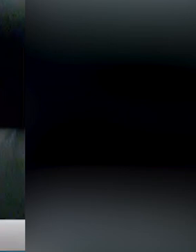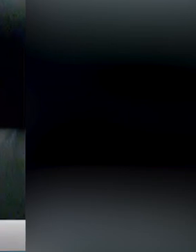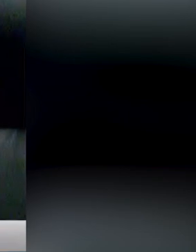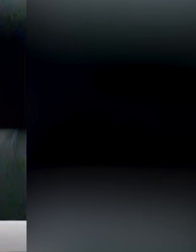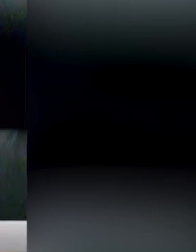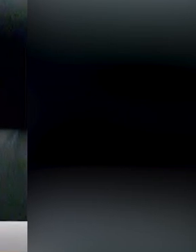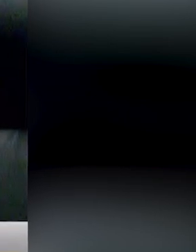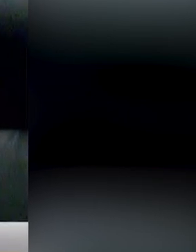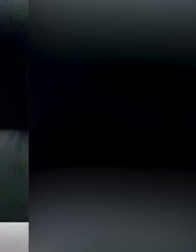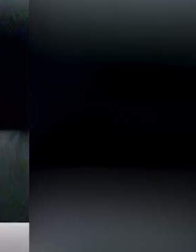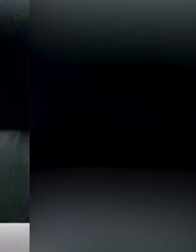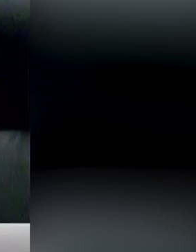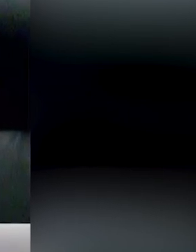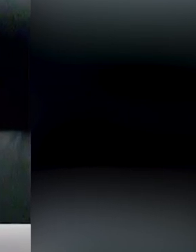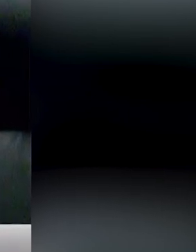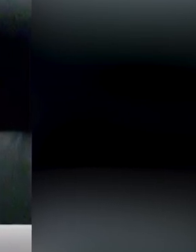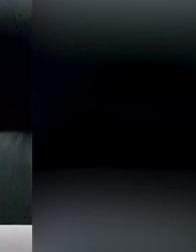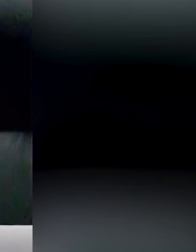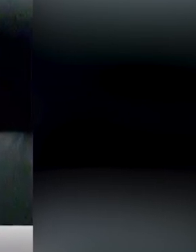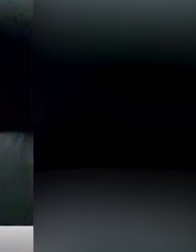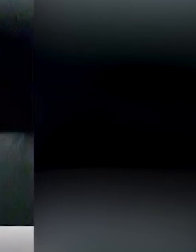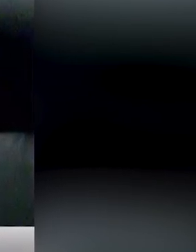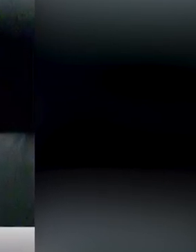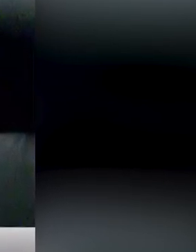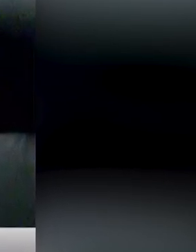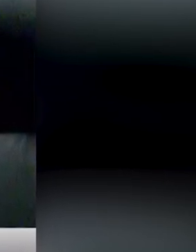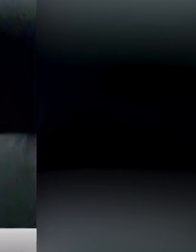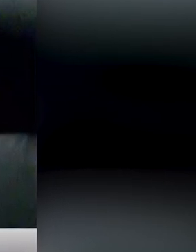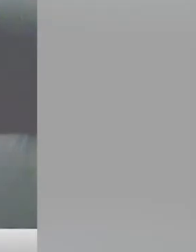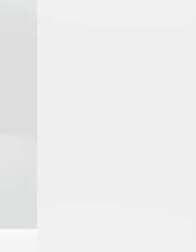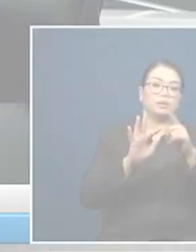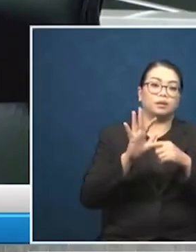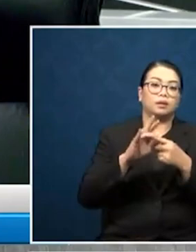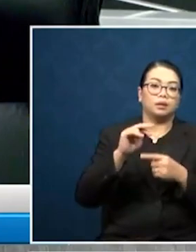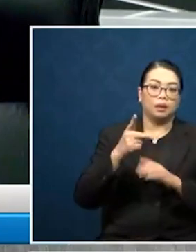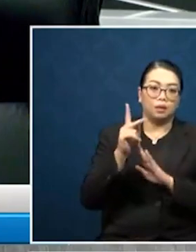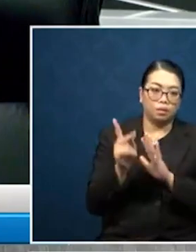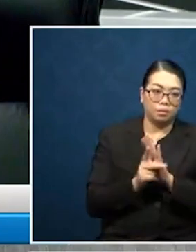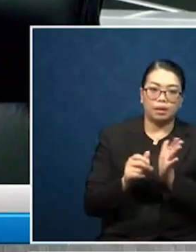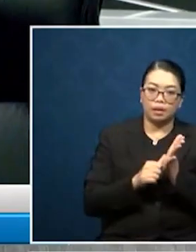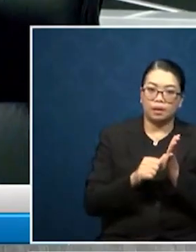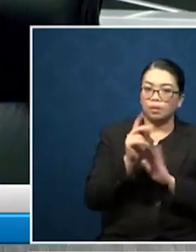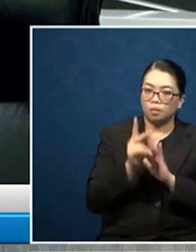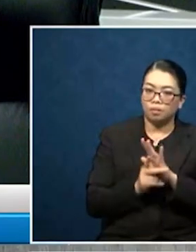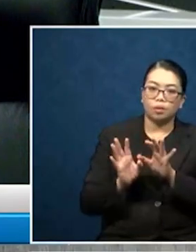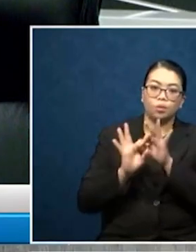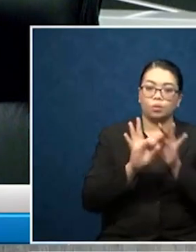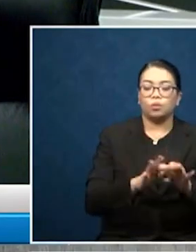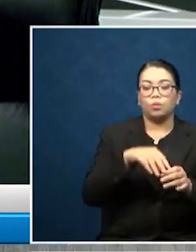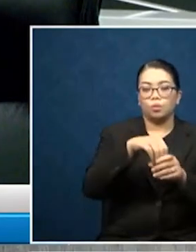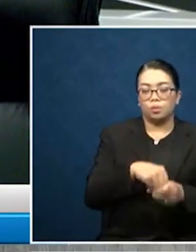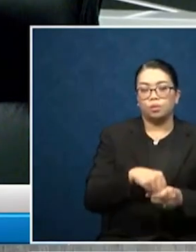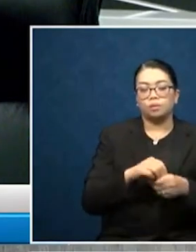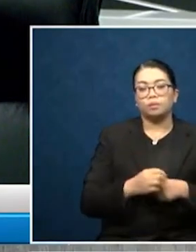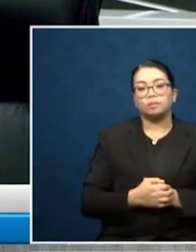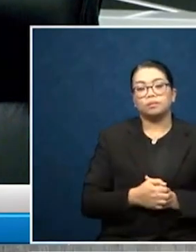ทศของกรรมการกสทช.ต้องไม่เป็นความลับเปิดเผยโปร่งใสแสดงให้เห็นการใช้เงินปฏิบัติหน้าที่อย่าง